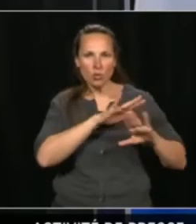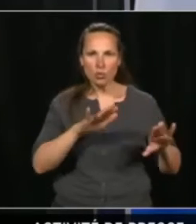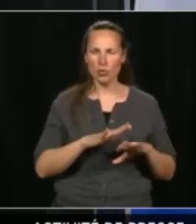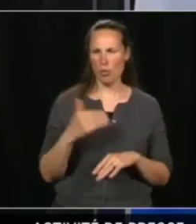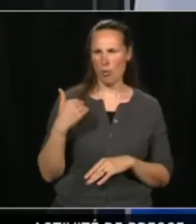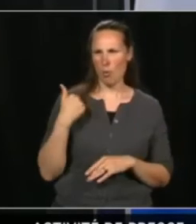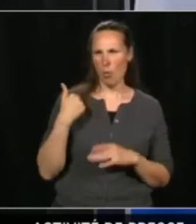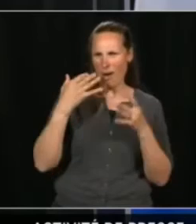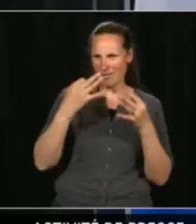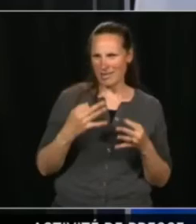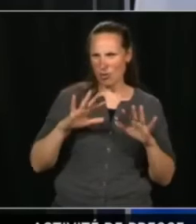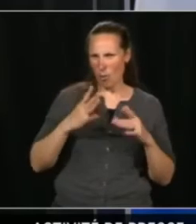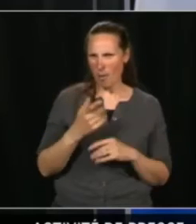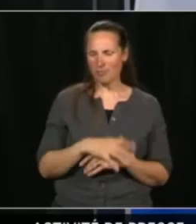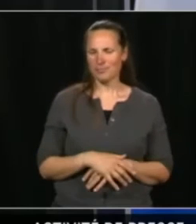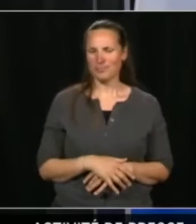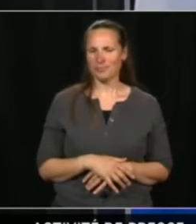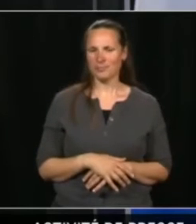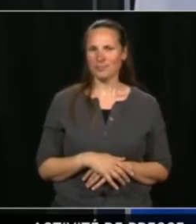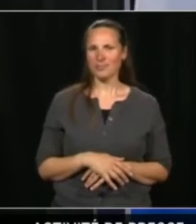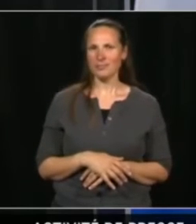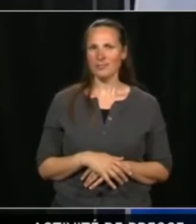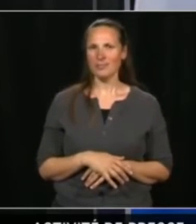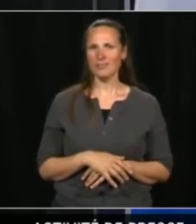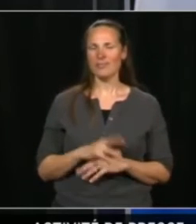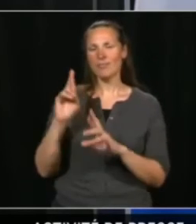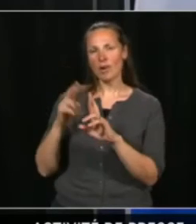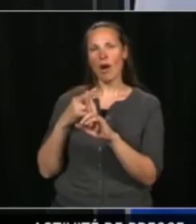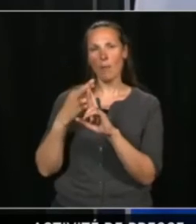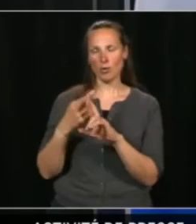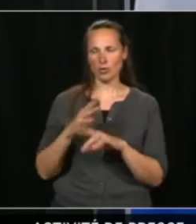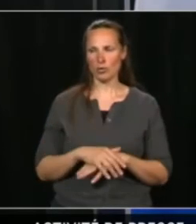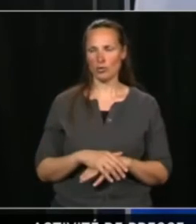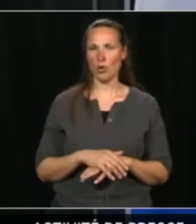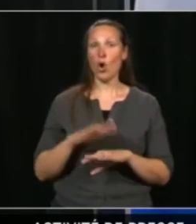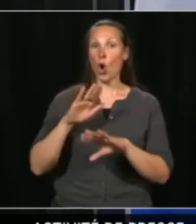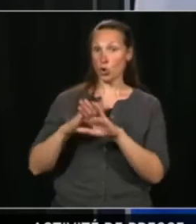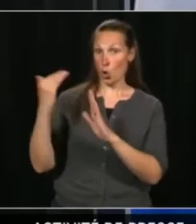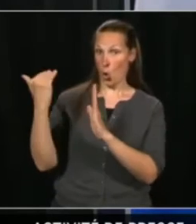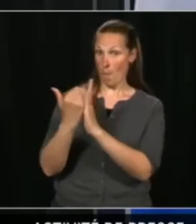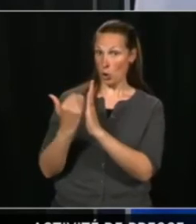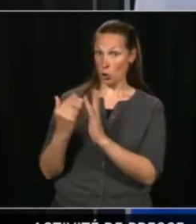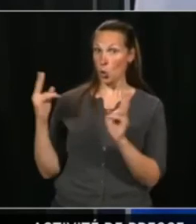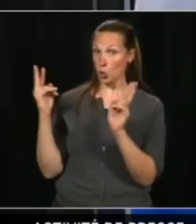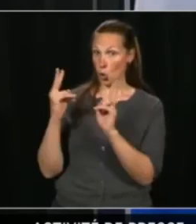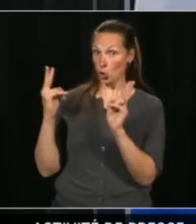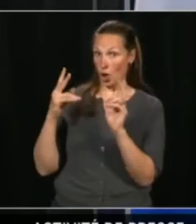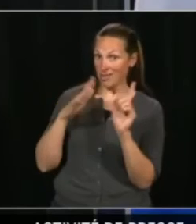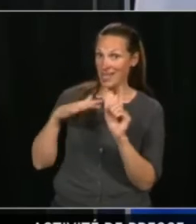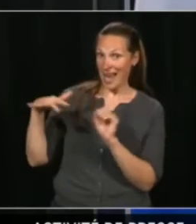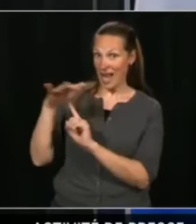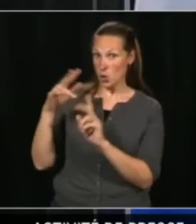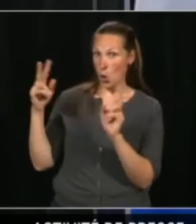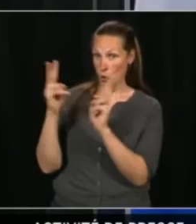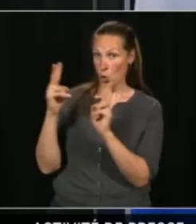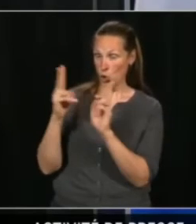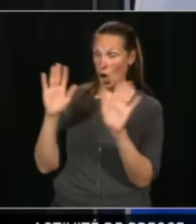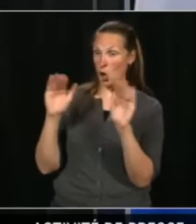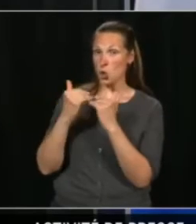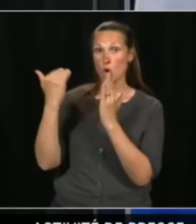d'abord, ce qu'il ne faut pas oublier, c'est que dans les mesures d'urgence, il y a toutes les consignes. Le port